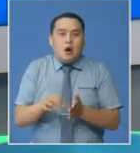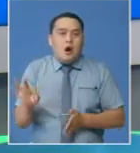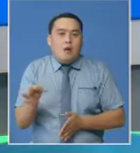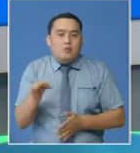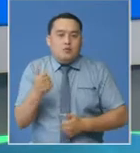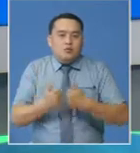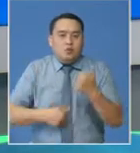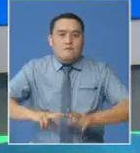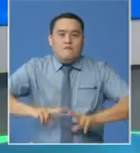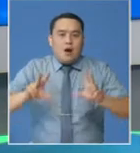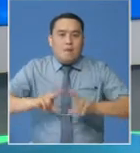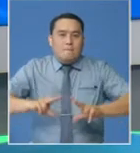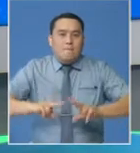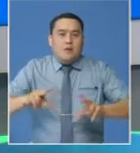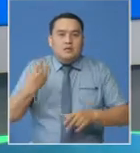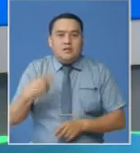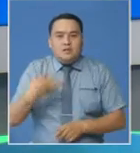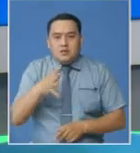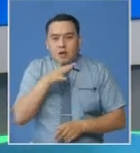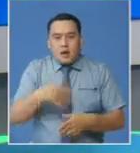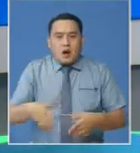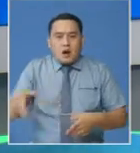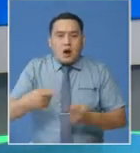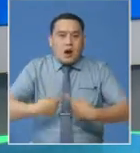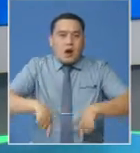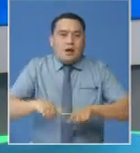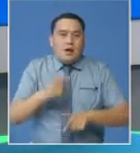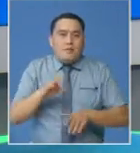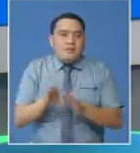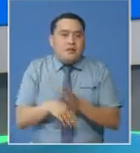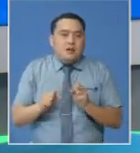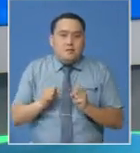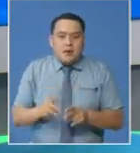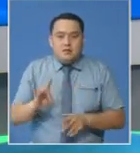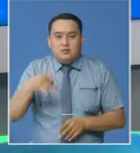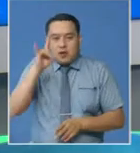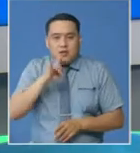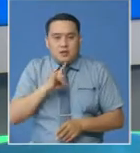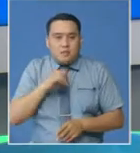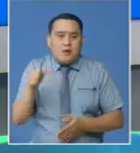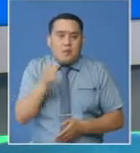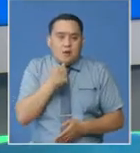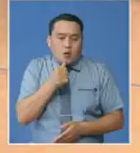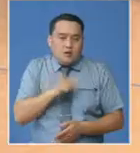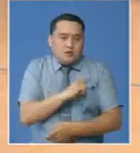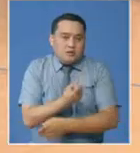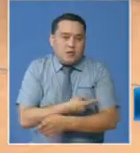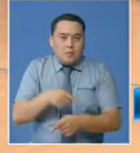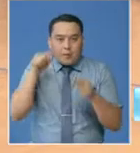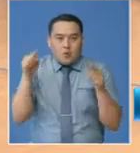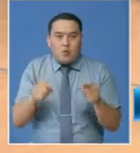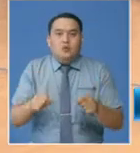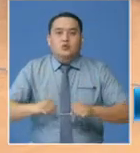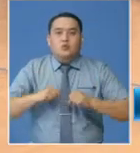по волейболу, посвященного 25-летию образования Комитета национальной безопасности. Попробовать свои силы в одном из популярных игровых